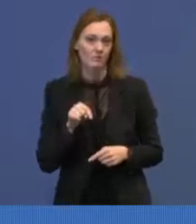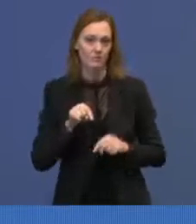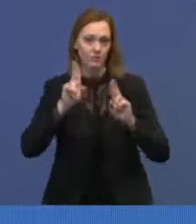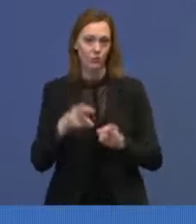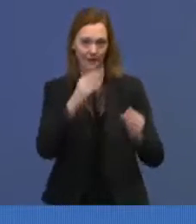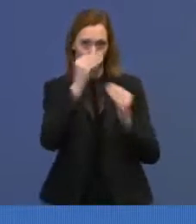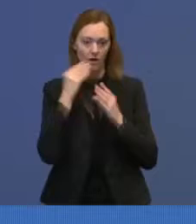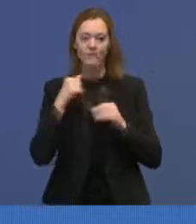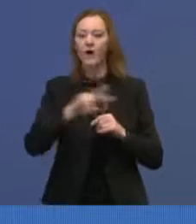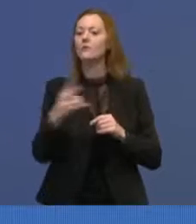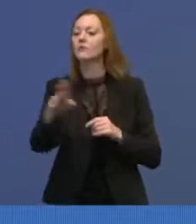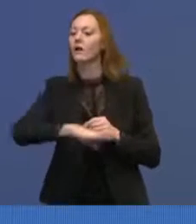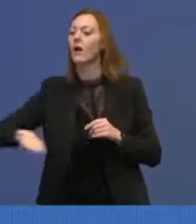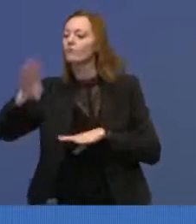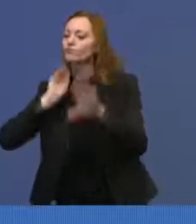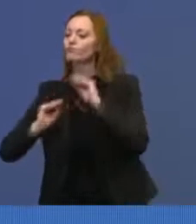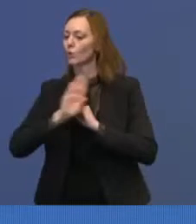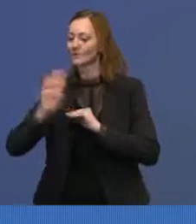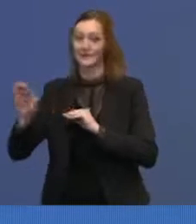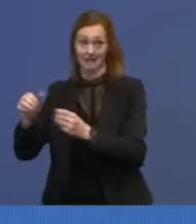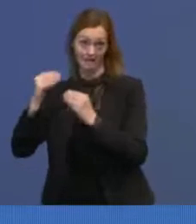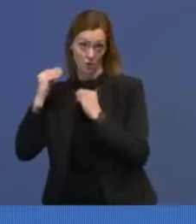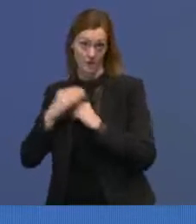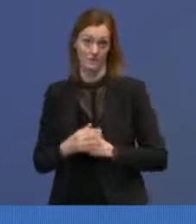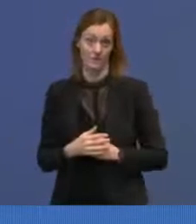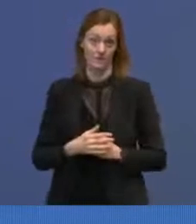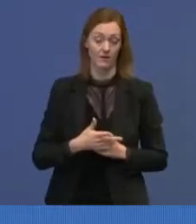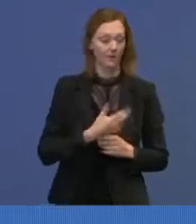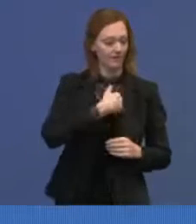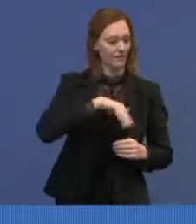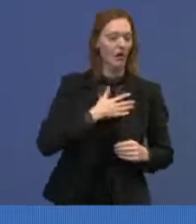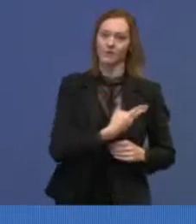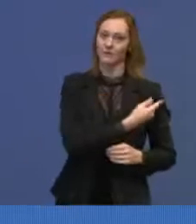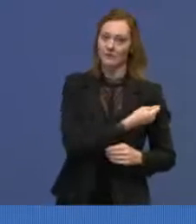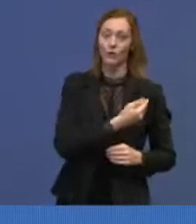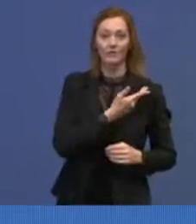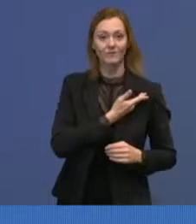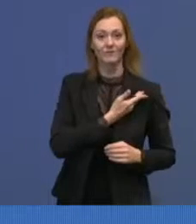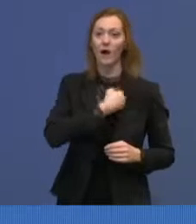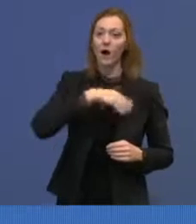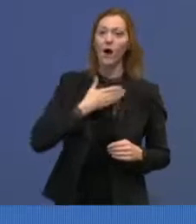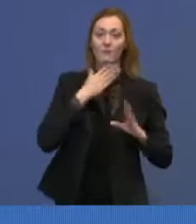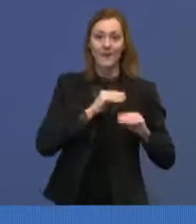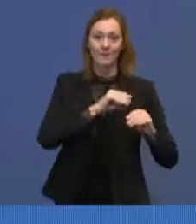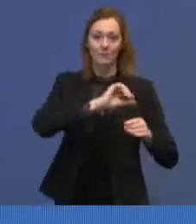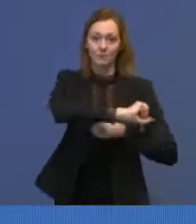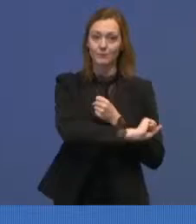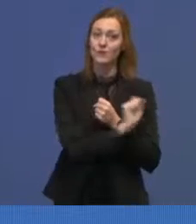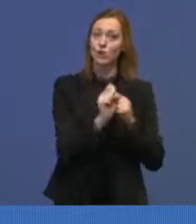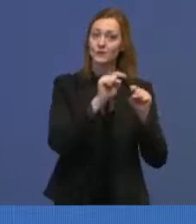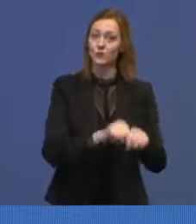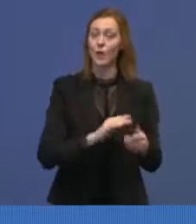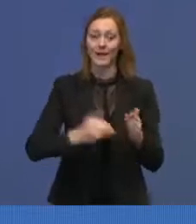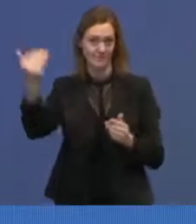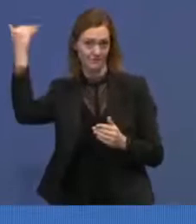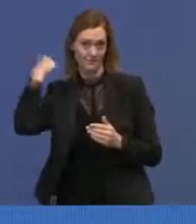helaan waddamada kale iyo waayo aragnimadooda talaalku wuxuu keenay in difaaceenu aad uga wacan yahay sidii uu ahaa 2 sano ka